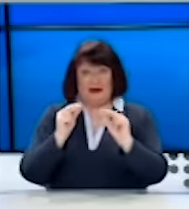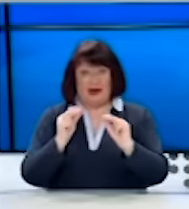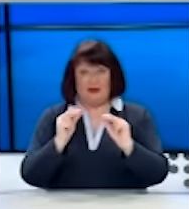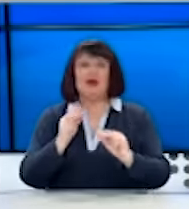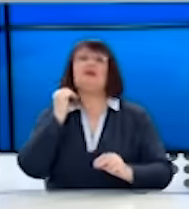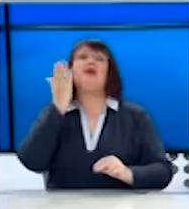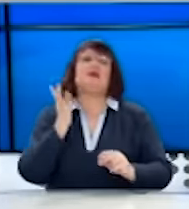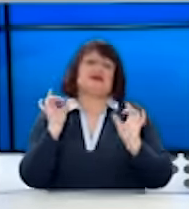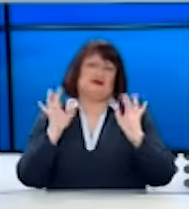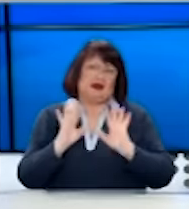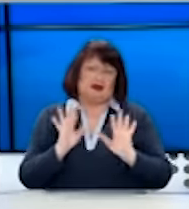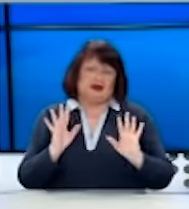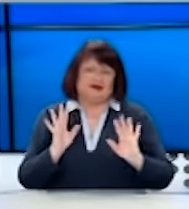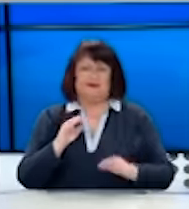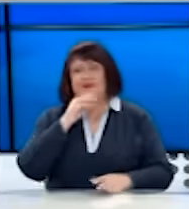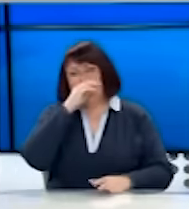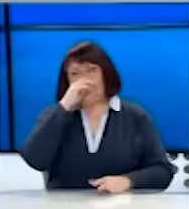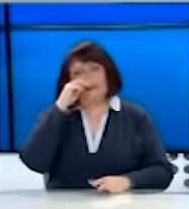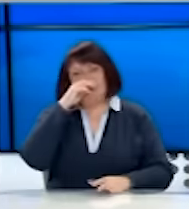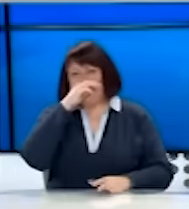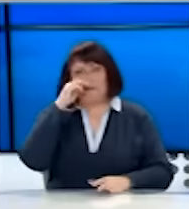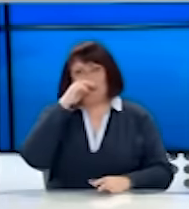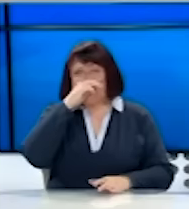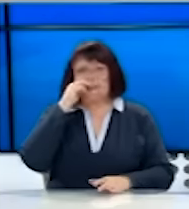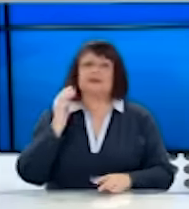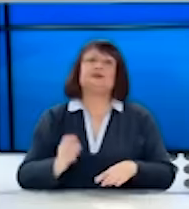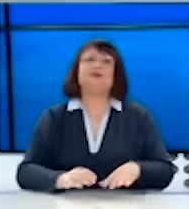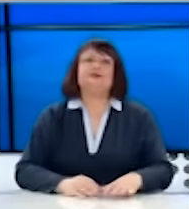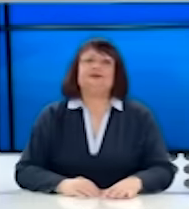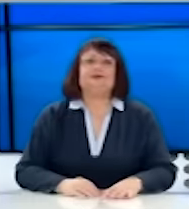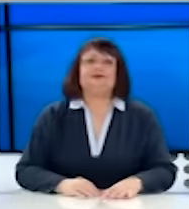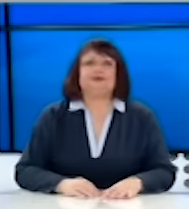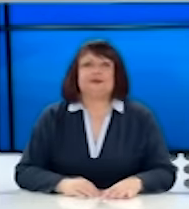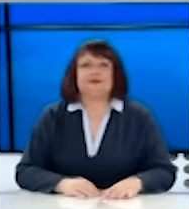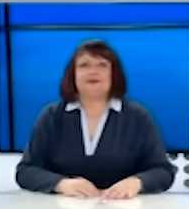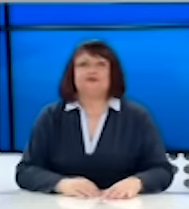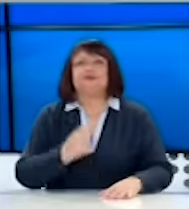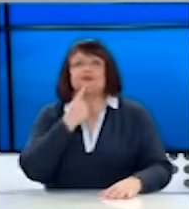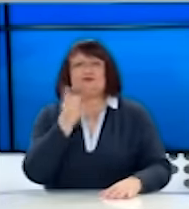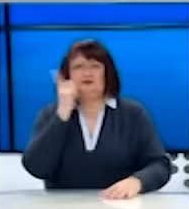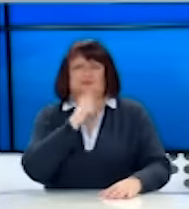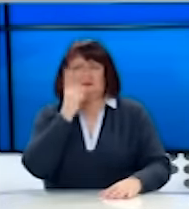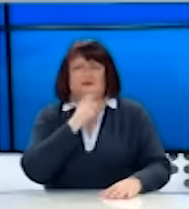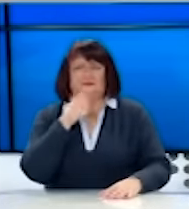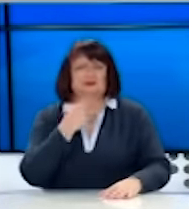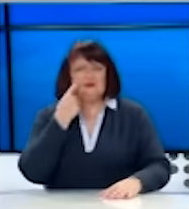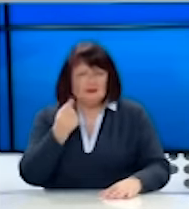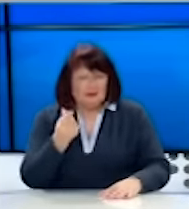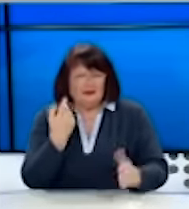δεν πείθει. Όχι μόνο γιατί τέτοιες διαψεύσεις έχουν με τη σειρά τους